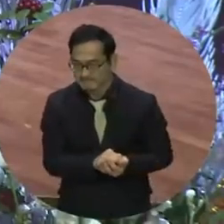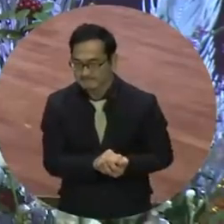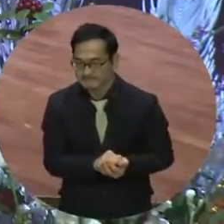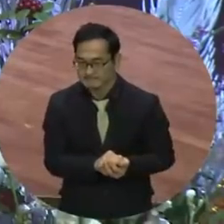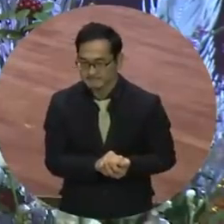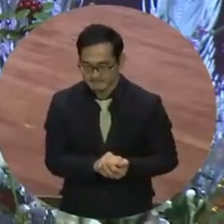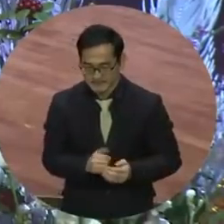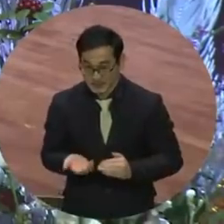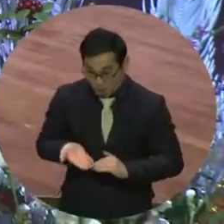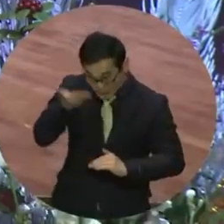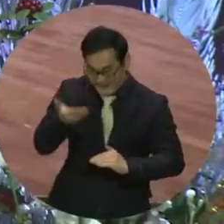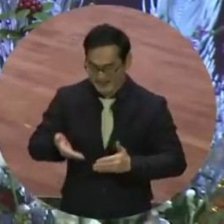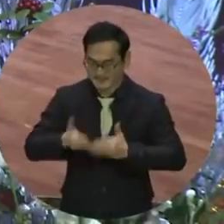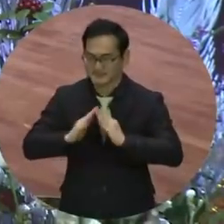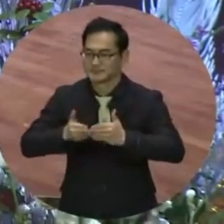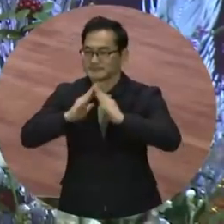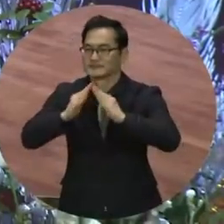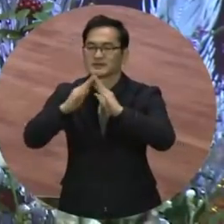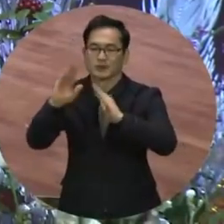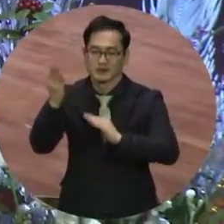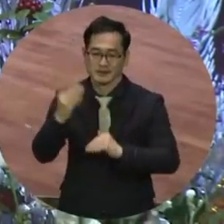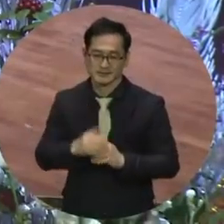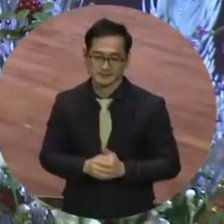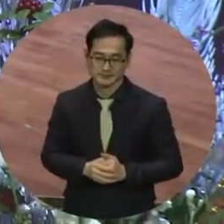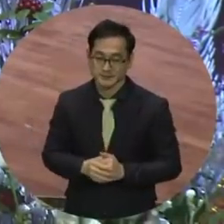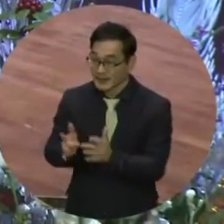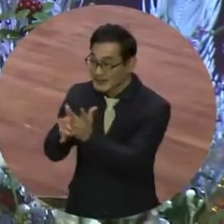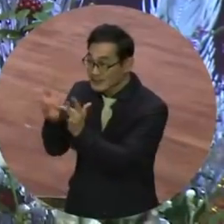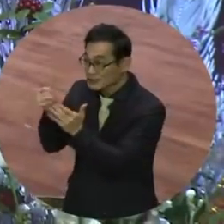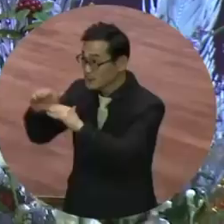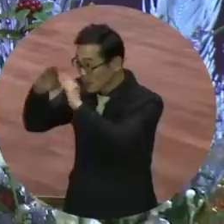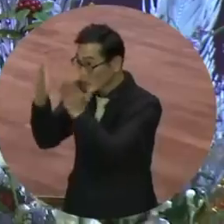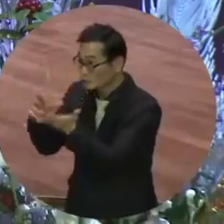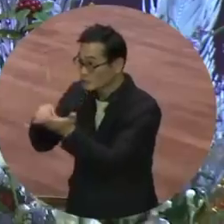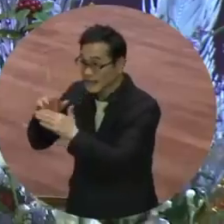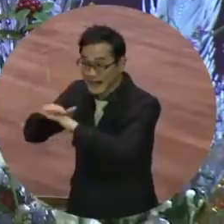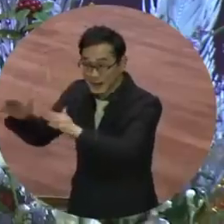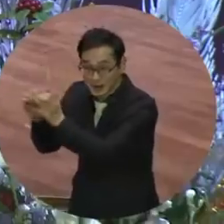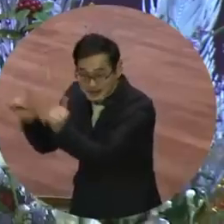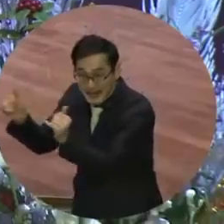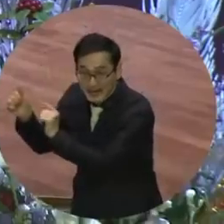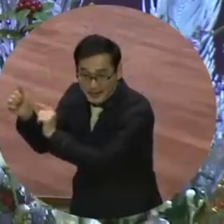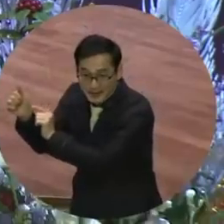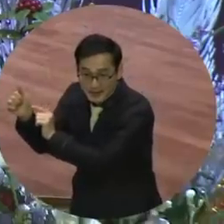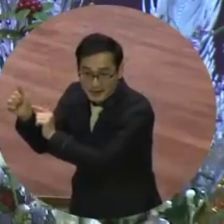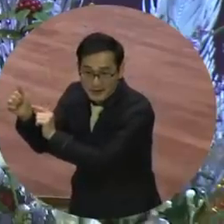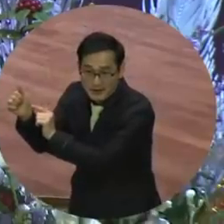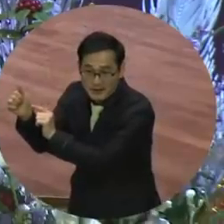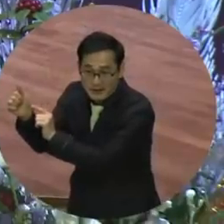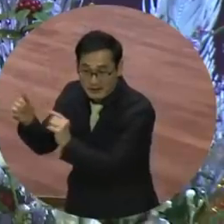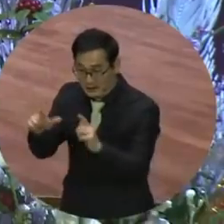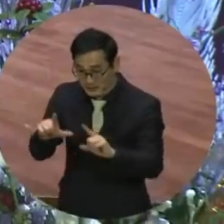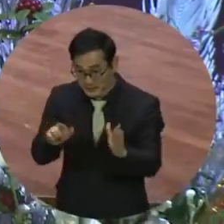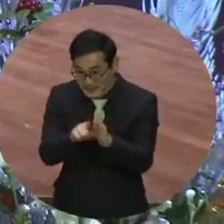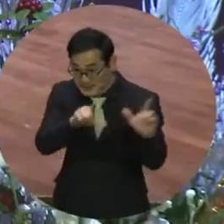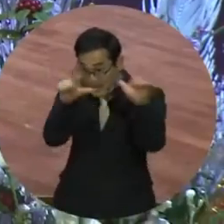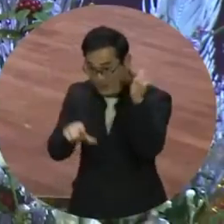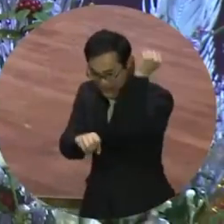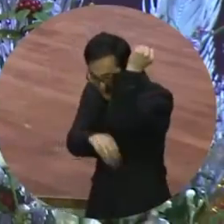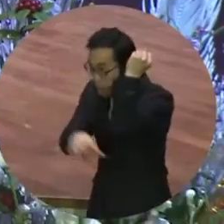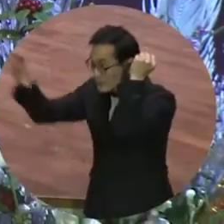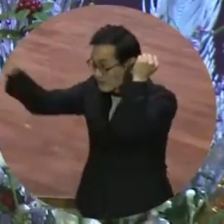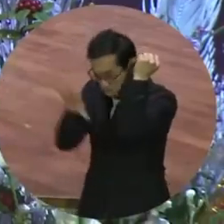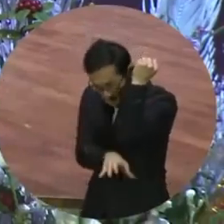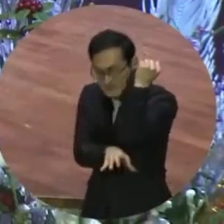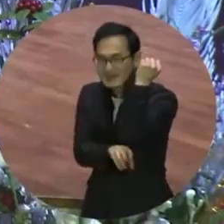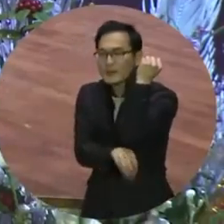자, 예수가 그리스도 모든 문제 해결자 되신다는 복음 진리가 여러분 신앙생활의 기반이 되길 바랍니다. 예수가